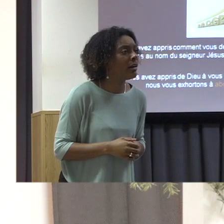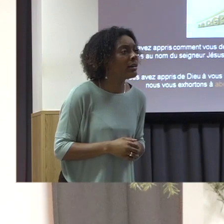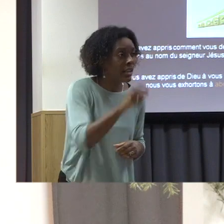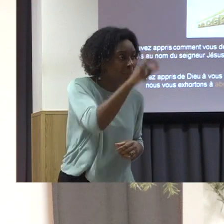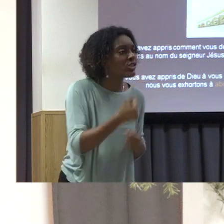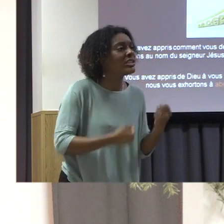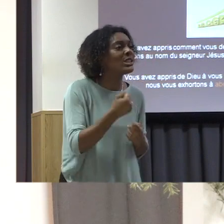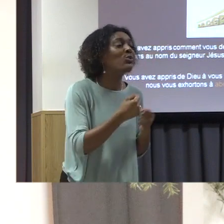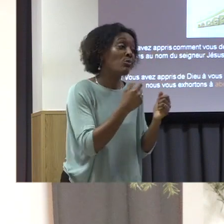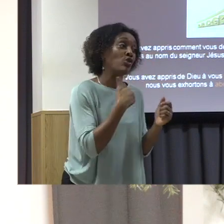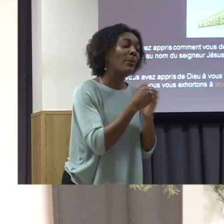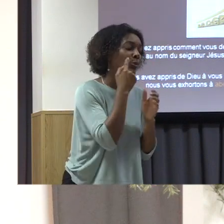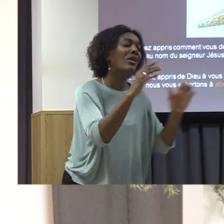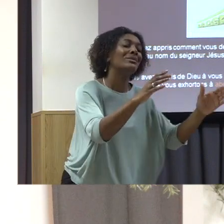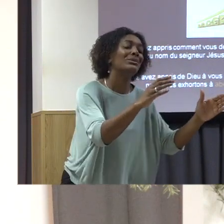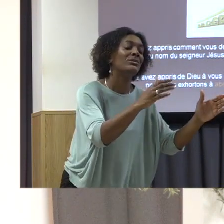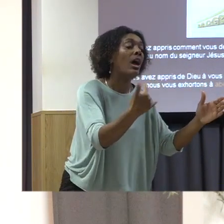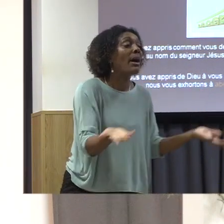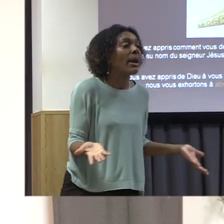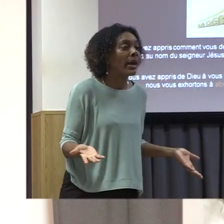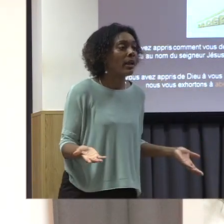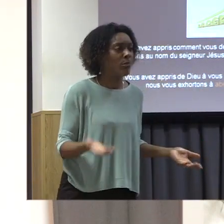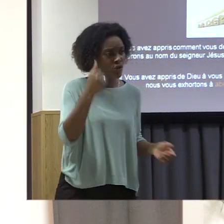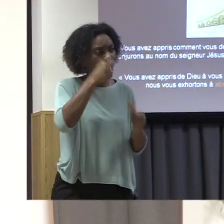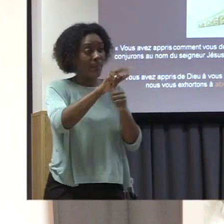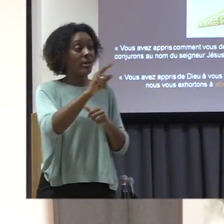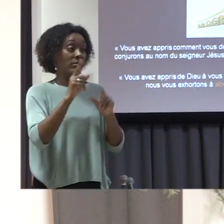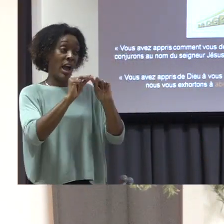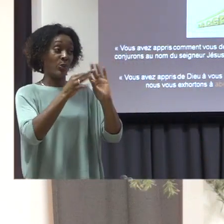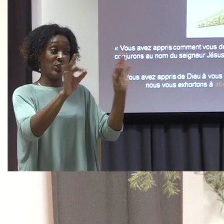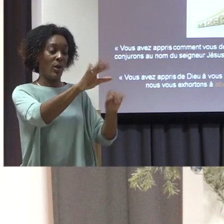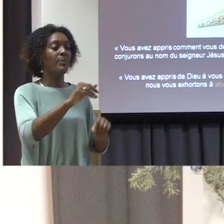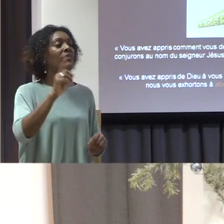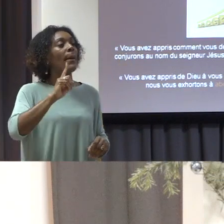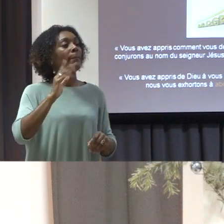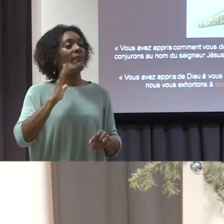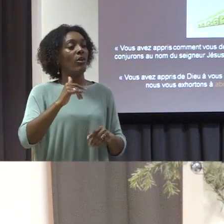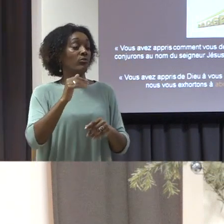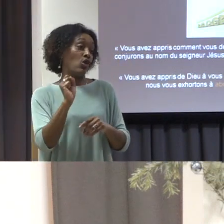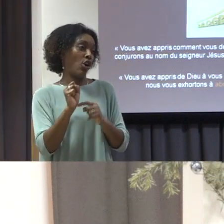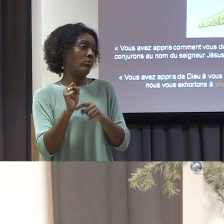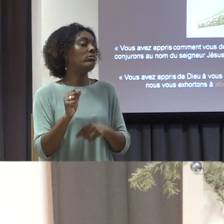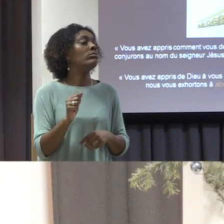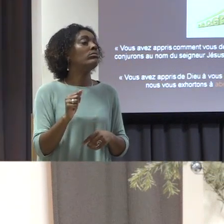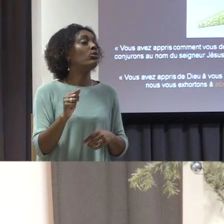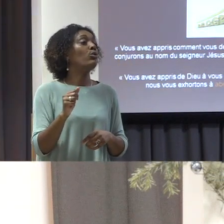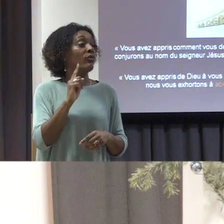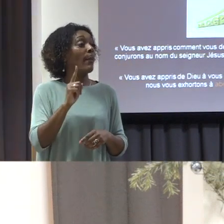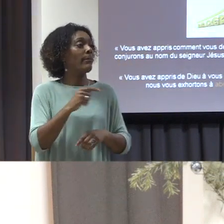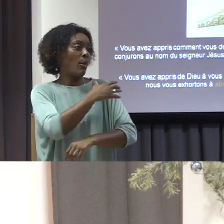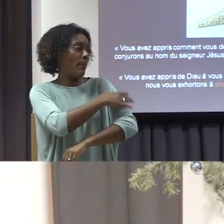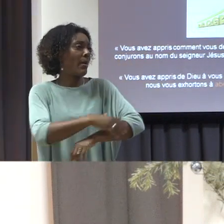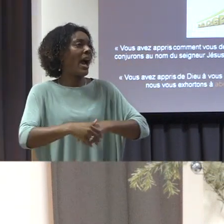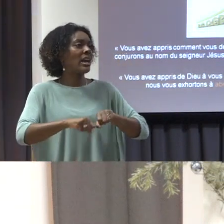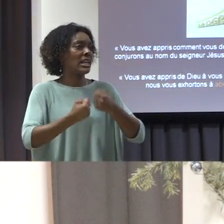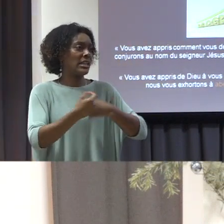Je me rappelle de ce témoignage une fois d'une sœur qui avait le bras cassé et qu'on m'avait raconté, on lui disait, mais ça ne doit pas être facile